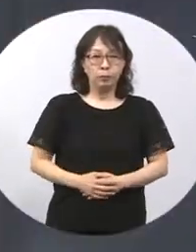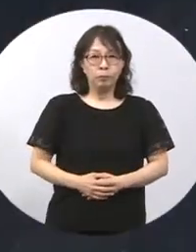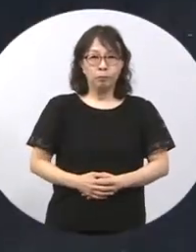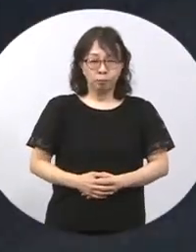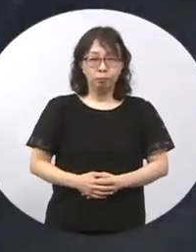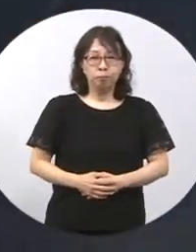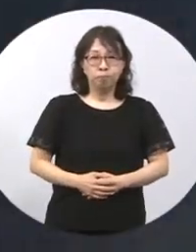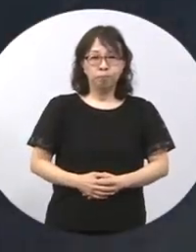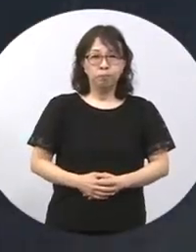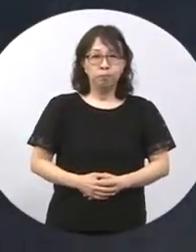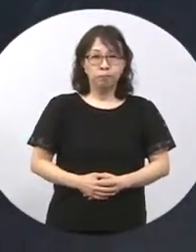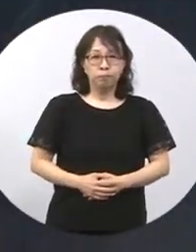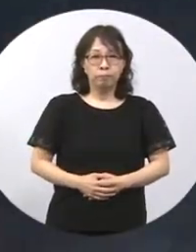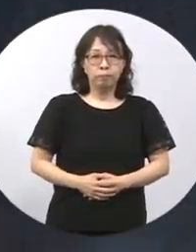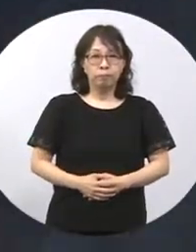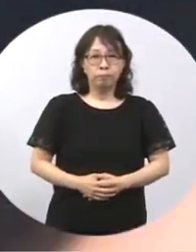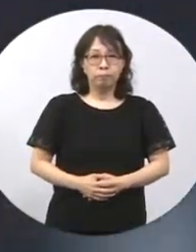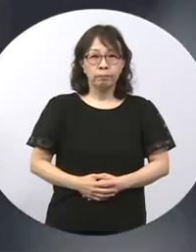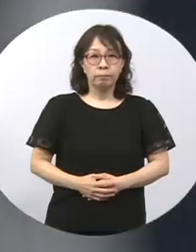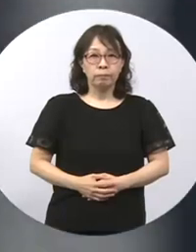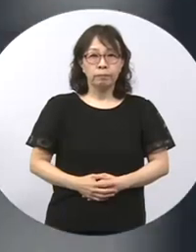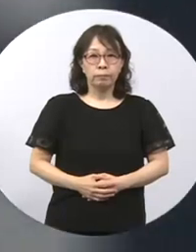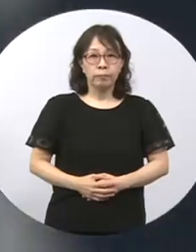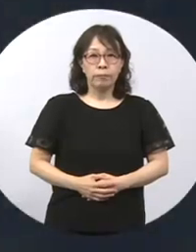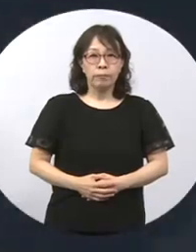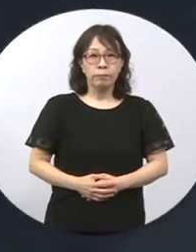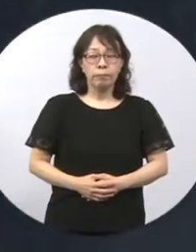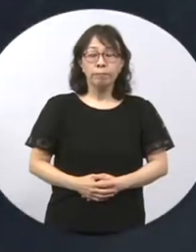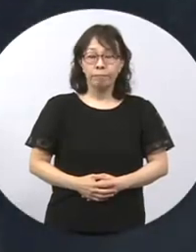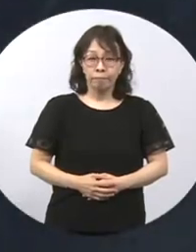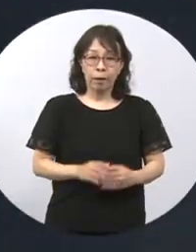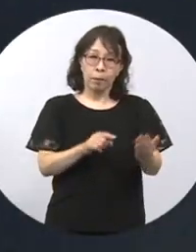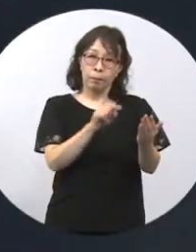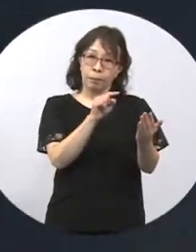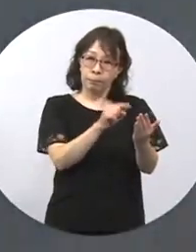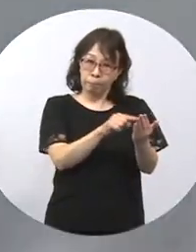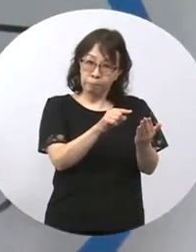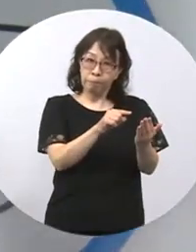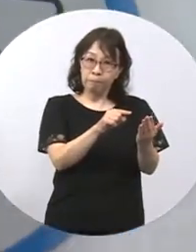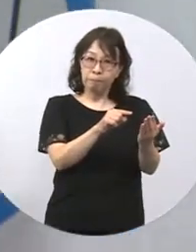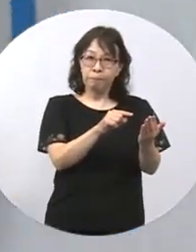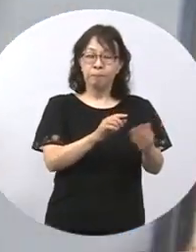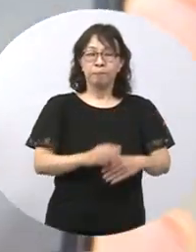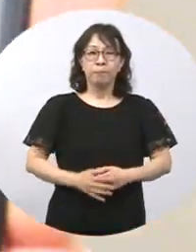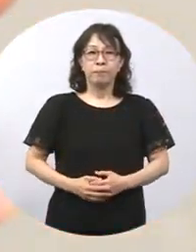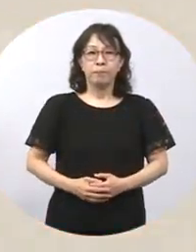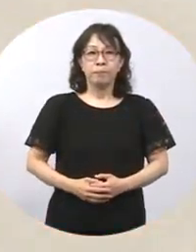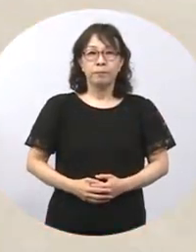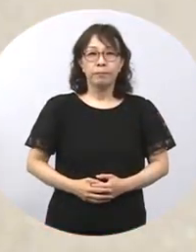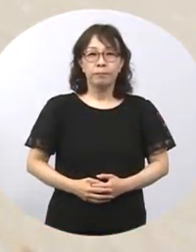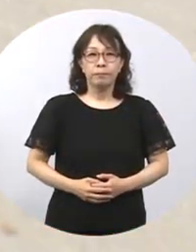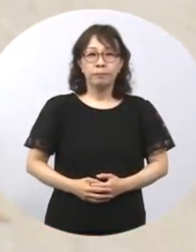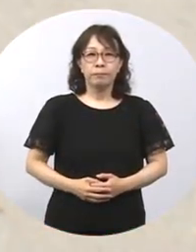それでは実際にアプリを使っていきます。こちらのアプリをタップしますと、